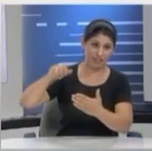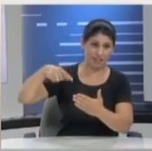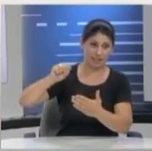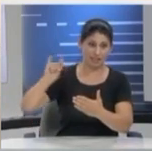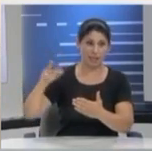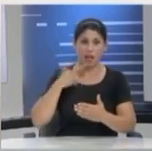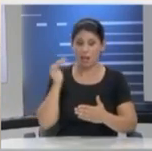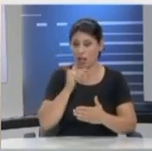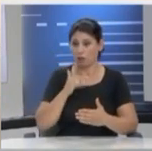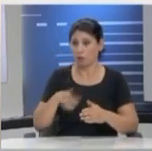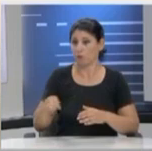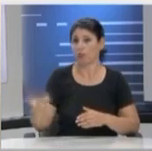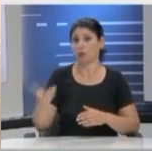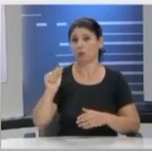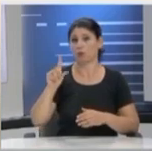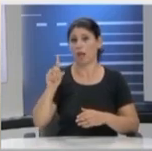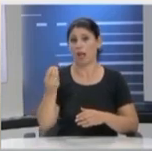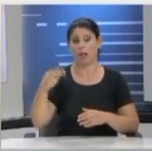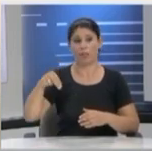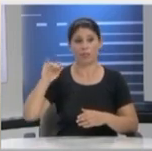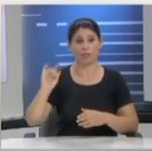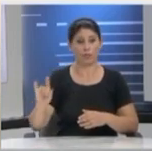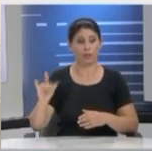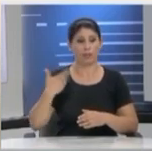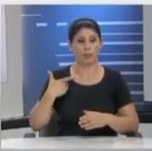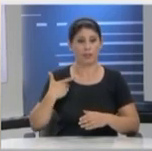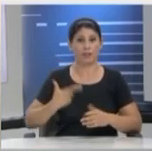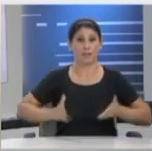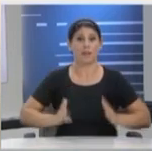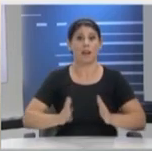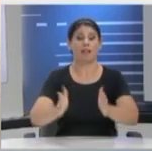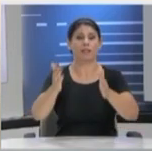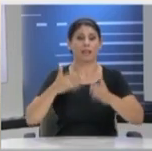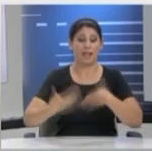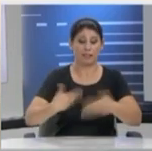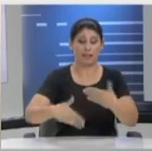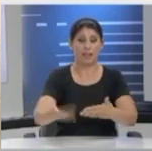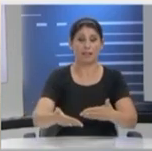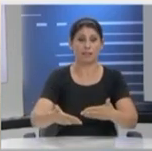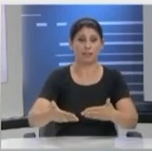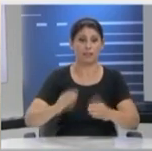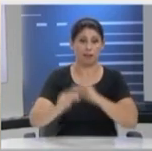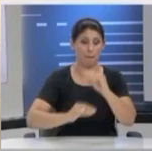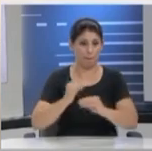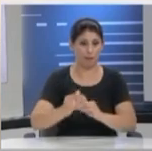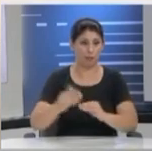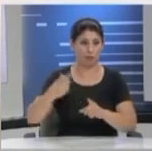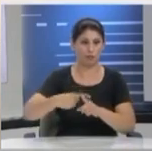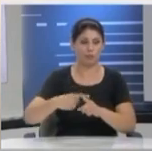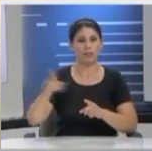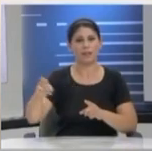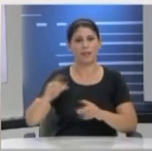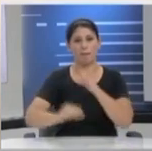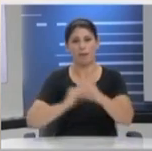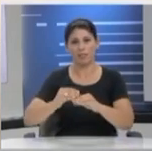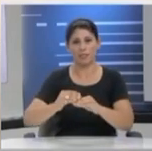του φίλου μου του Άδωνη, ο οποίος δεν είναι εδώ, να καλπάσει στο ελληνικό την επένδυση, με προβληματίζει. Και ξέρετε, επένδυση με καζίνο